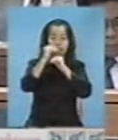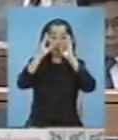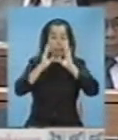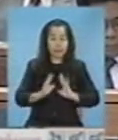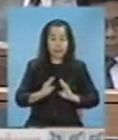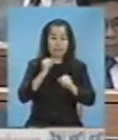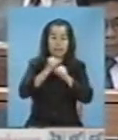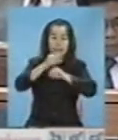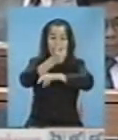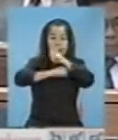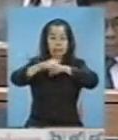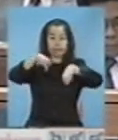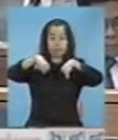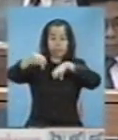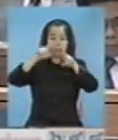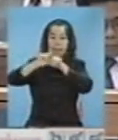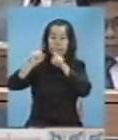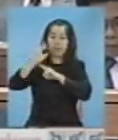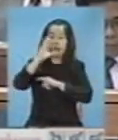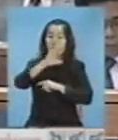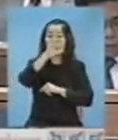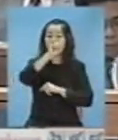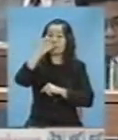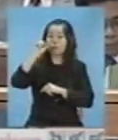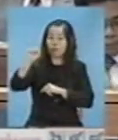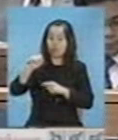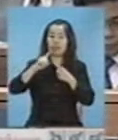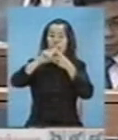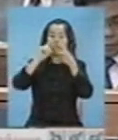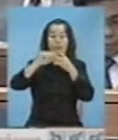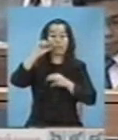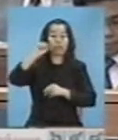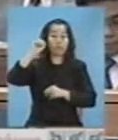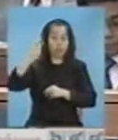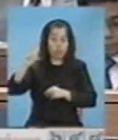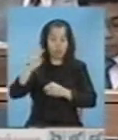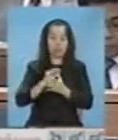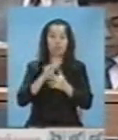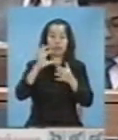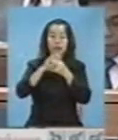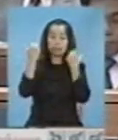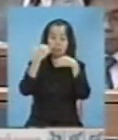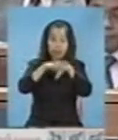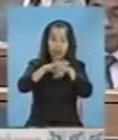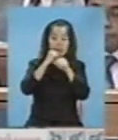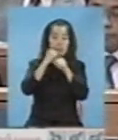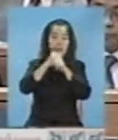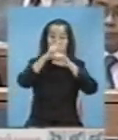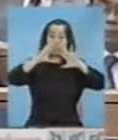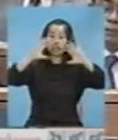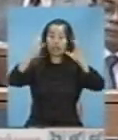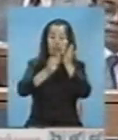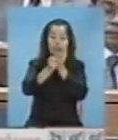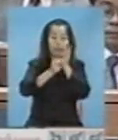การปฏิบัติหน้าที่ของสมาชิกสภาผู้แทนราษฎรและสมาชิกวุฒิสภาในการประสานส่วนราชการเพื่